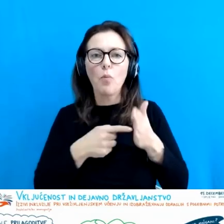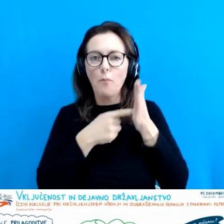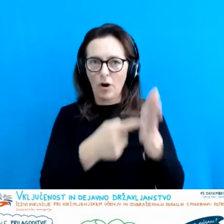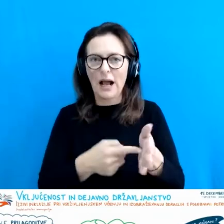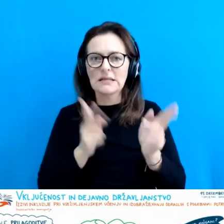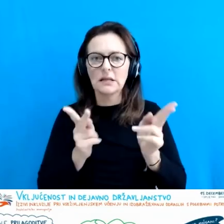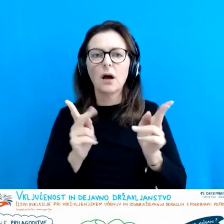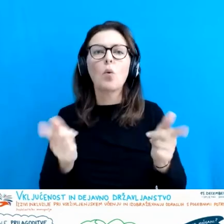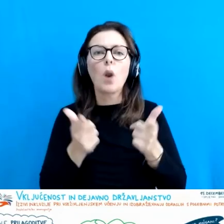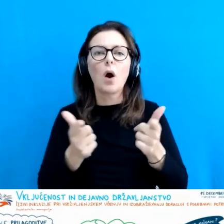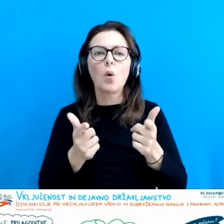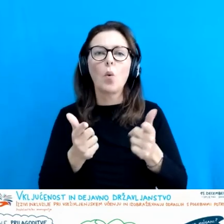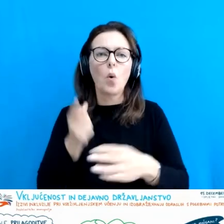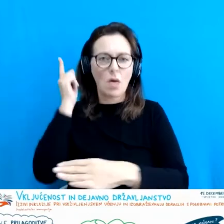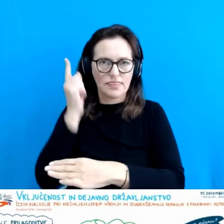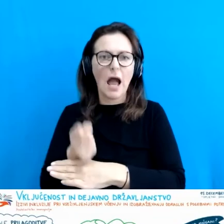Slovenije.